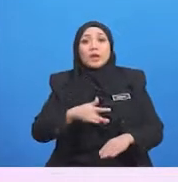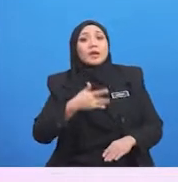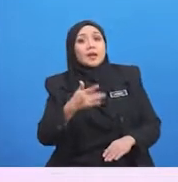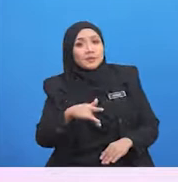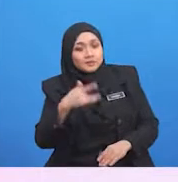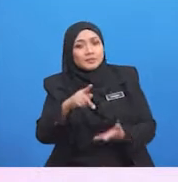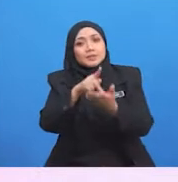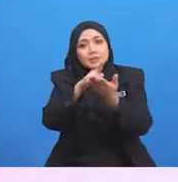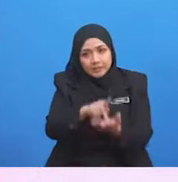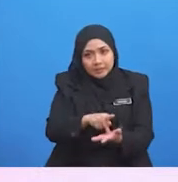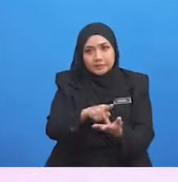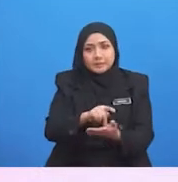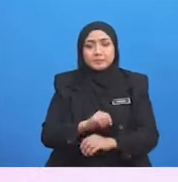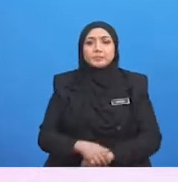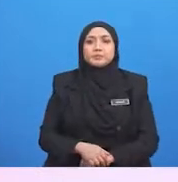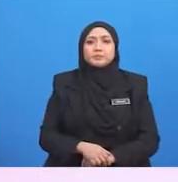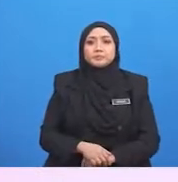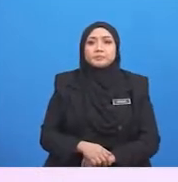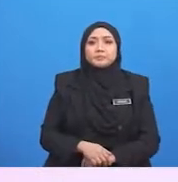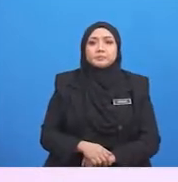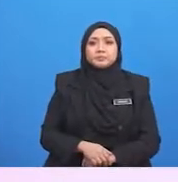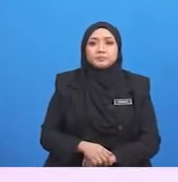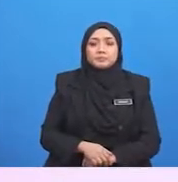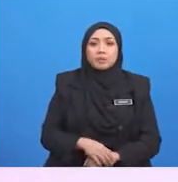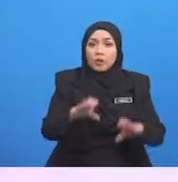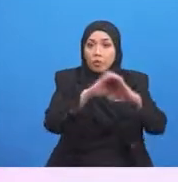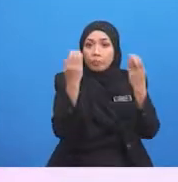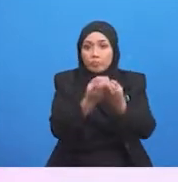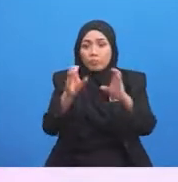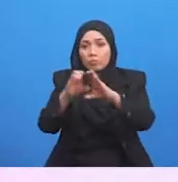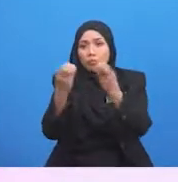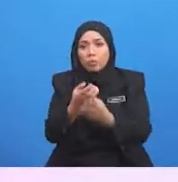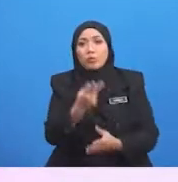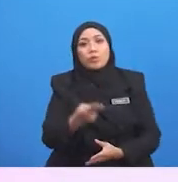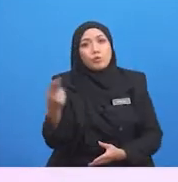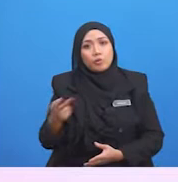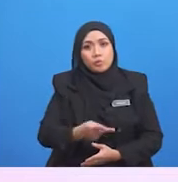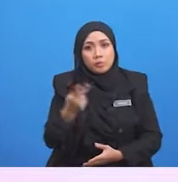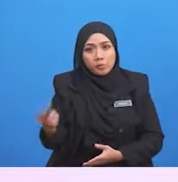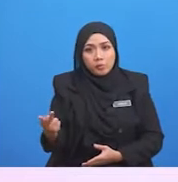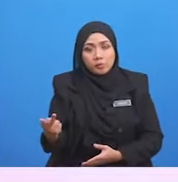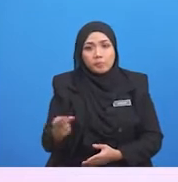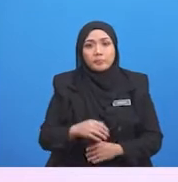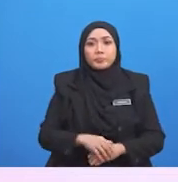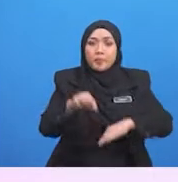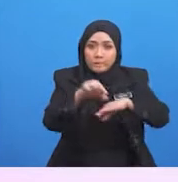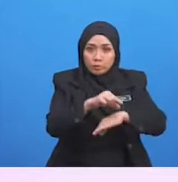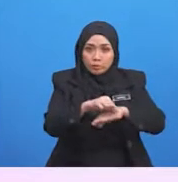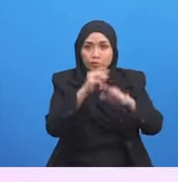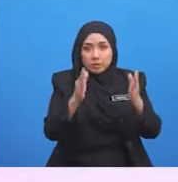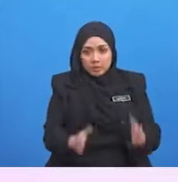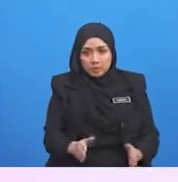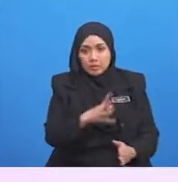kesannya. Seterusnya, kita lihat klasifikasi produk, iaitu produk pengguna dan produk industri. Produk